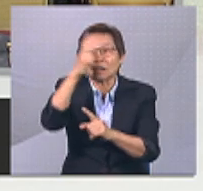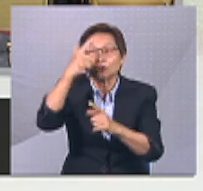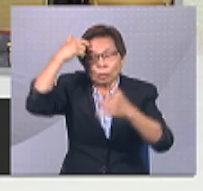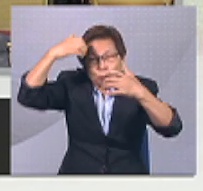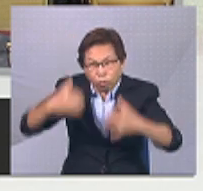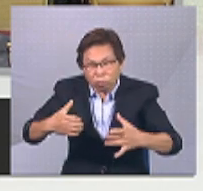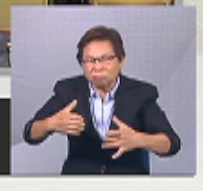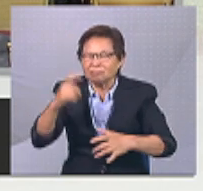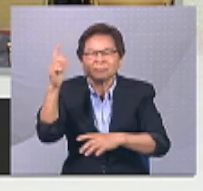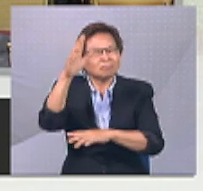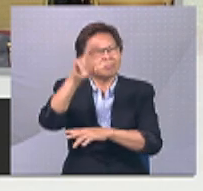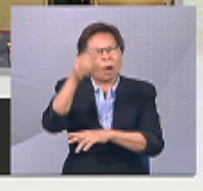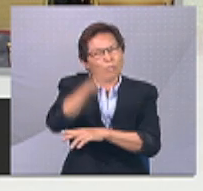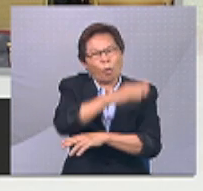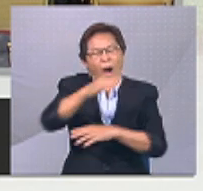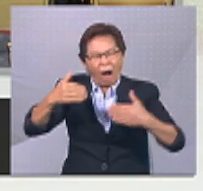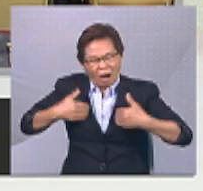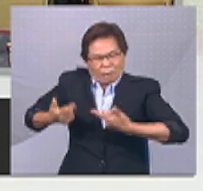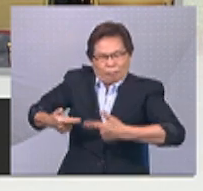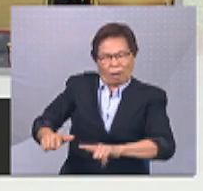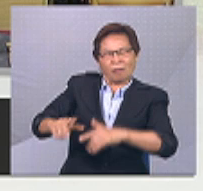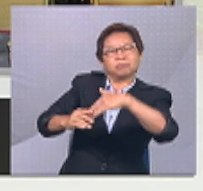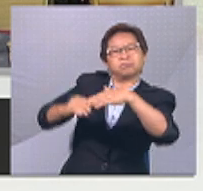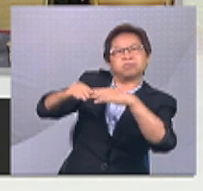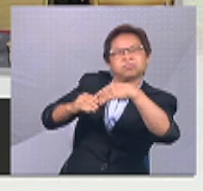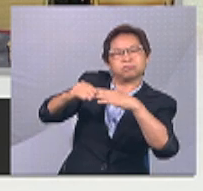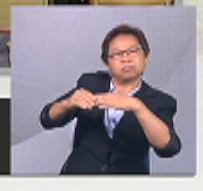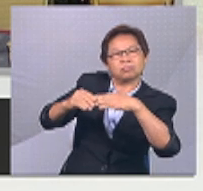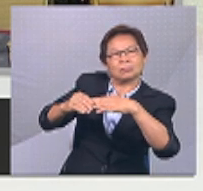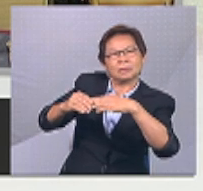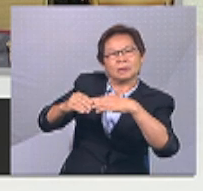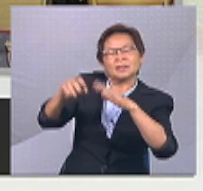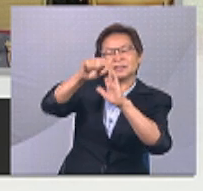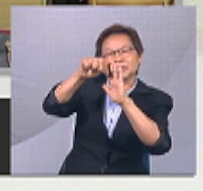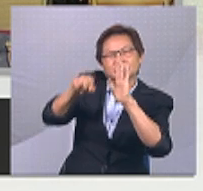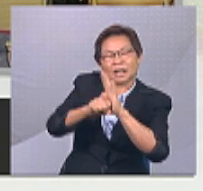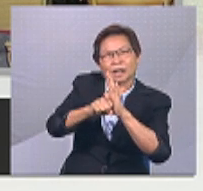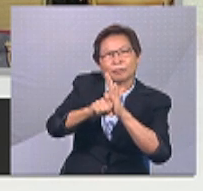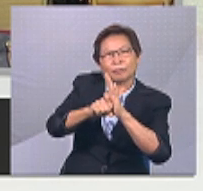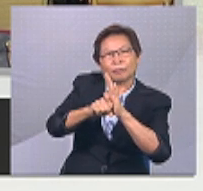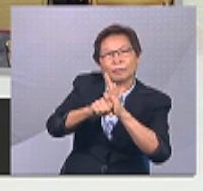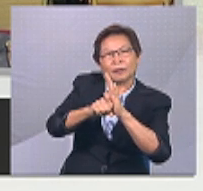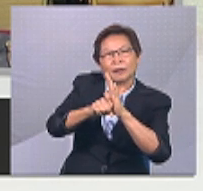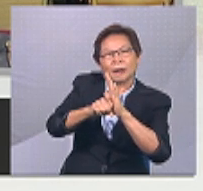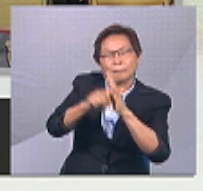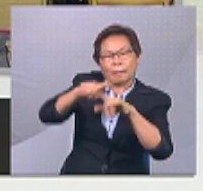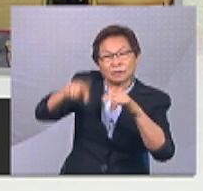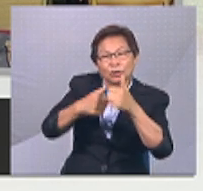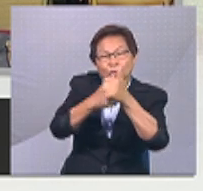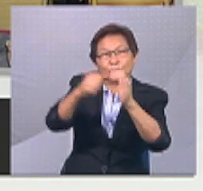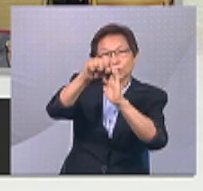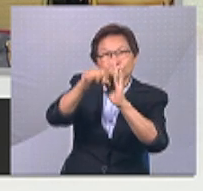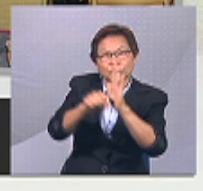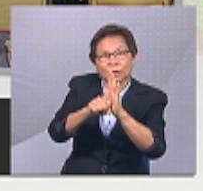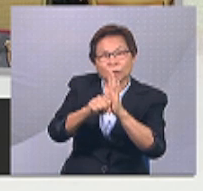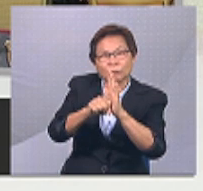ada negeri yang membenarkan gerai-gerai di bahu-bahu jalan dengan syarat mereka mematuhi syarat PKP.